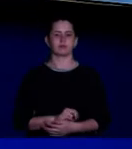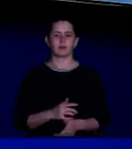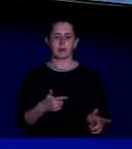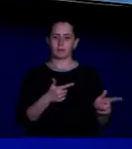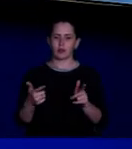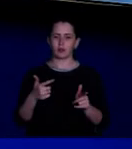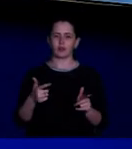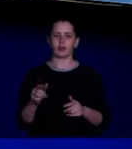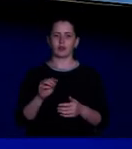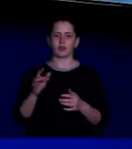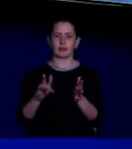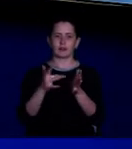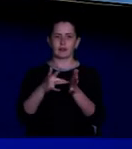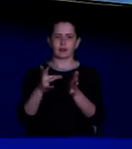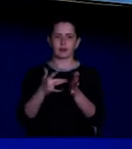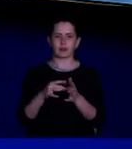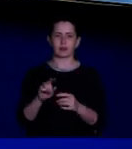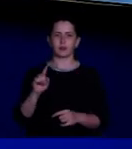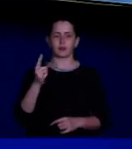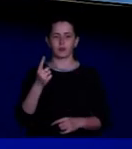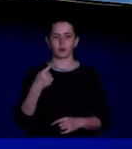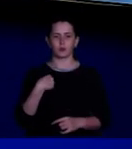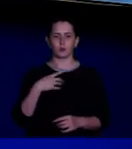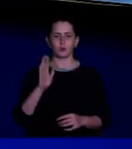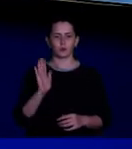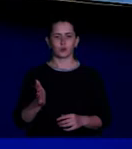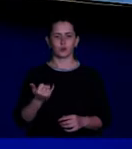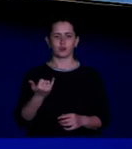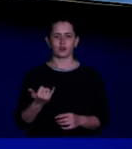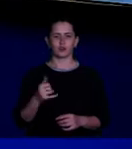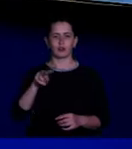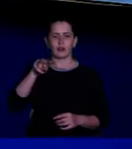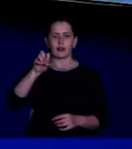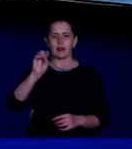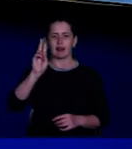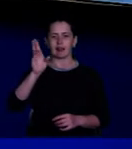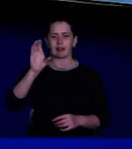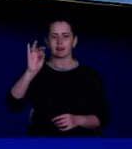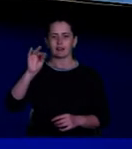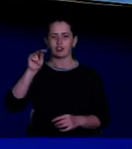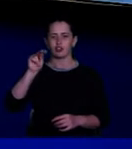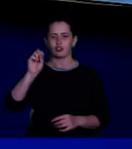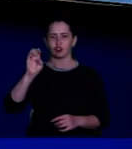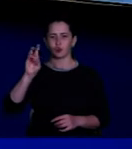Приготовьте, пожалуйста, ребята, тетради, потому что мы сейчас проведем лексическую работу.